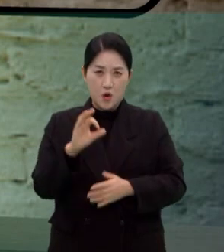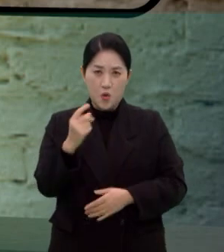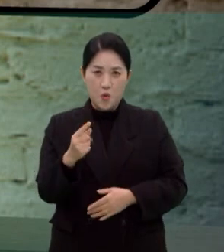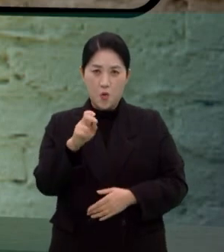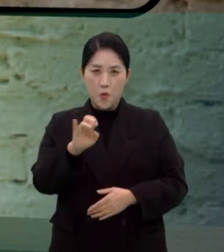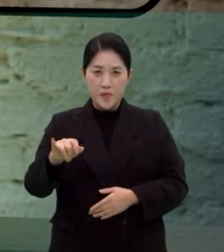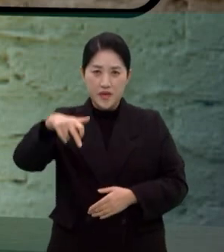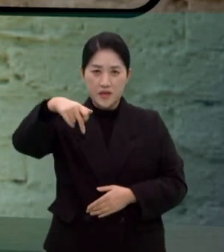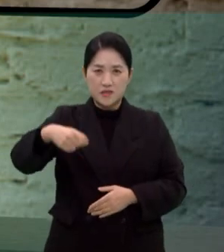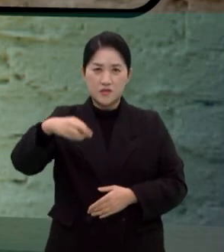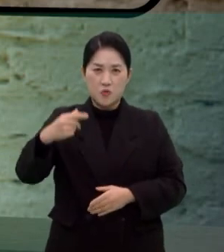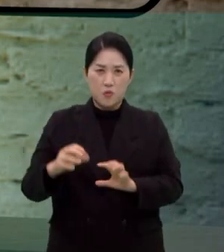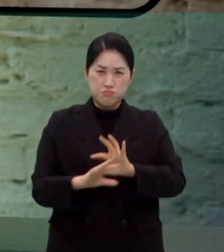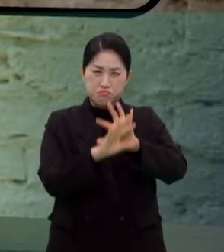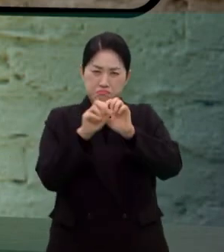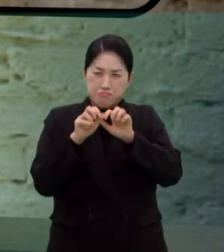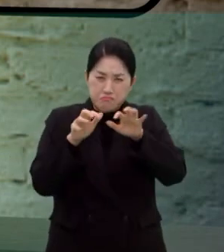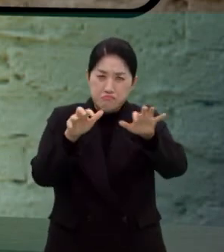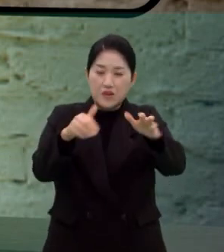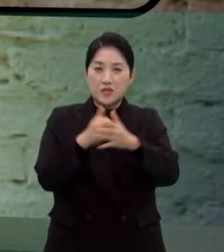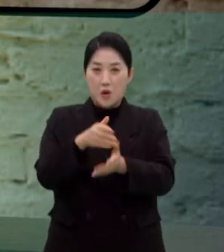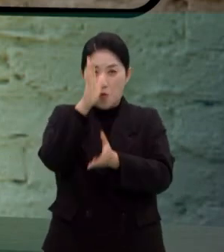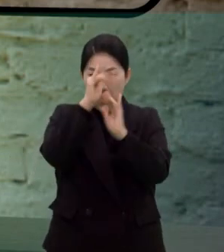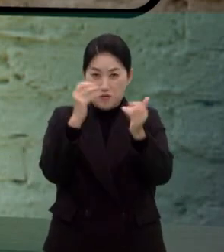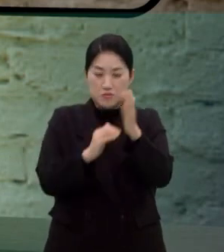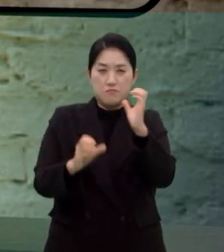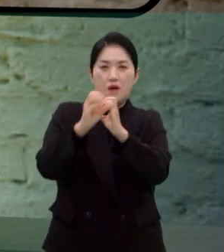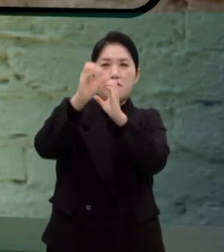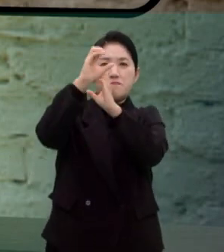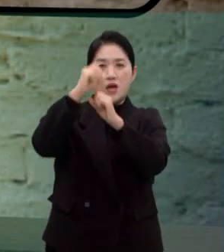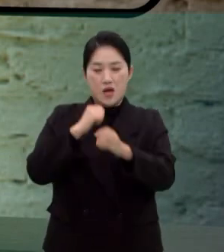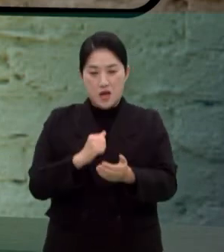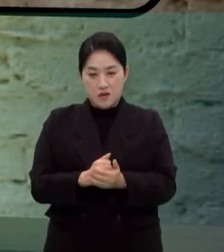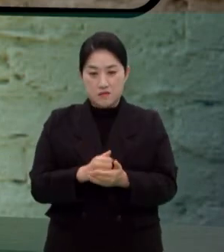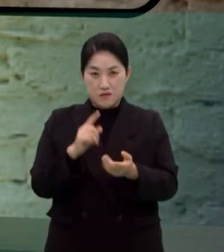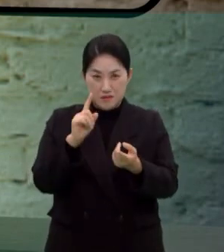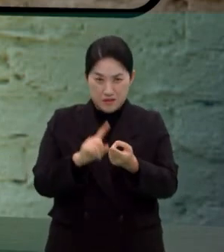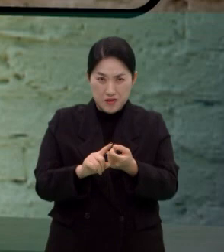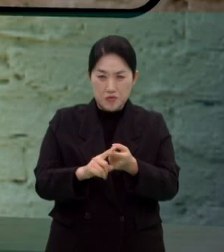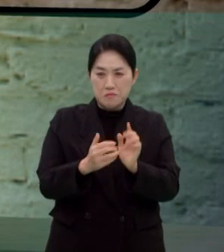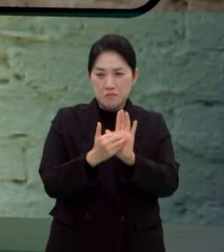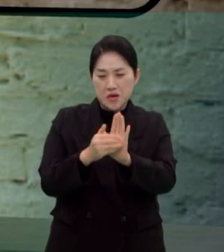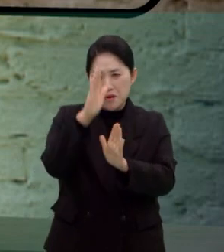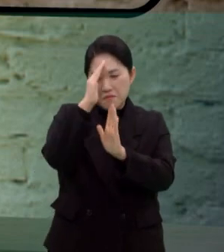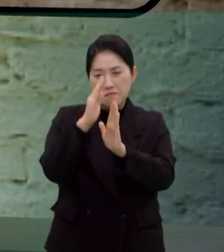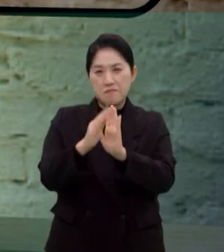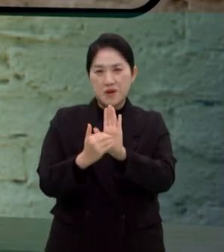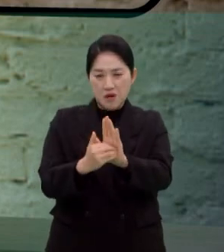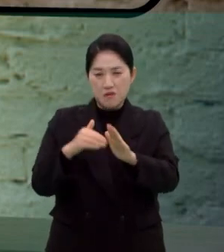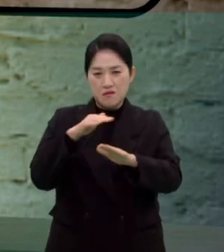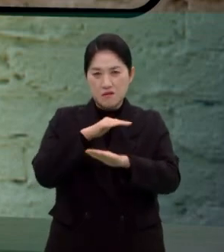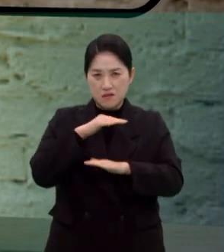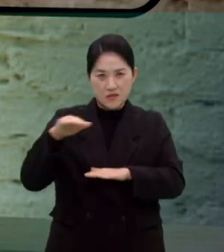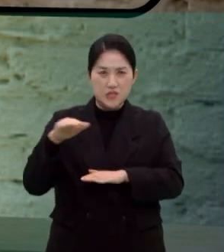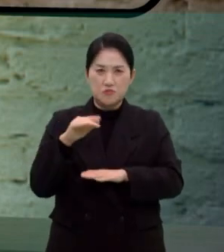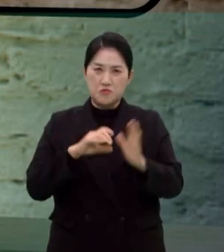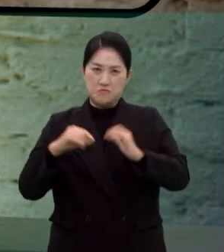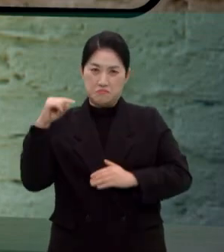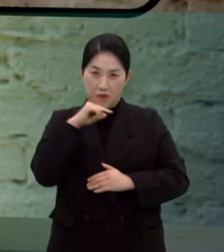따라 환자 수가 더욱 늘어나고 그에 따른 방역 정책이 다시 강화되며 국민